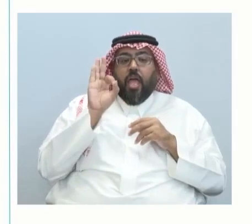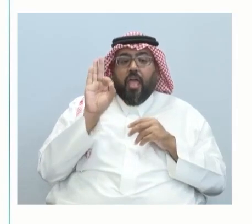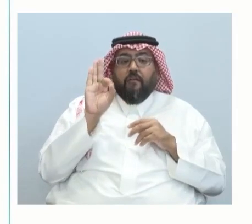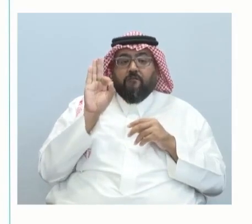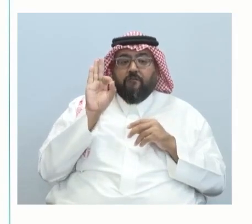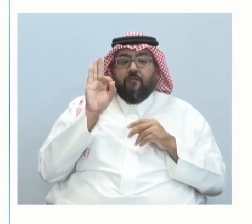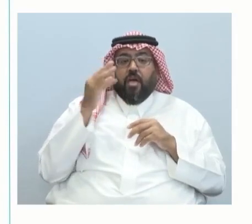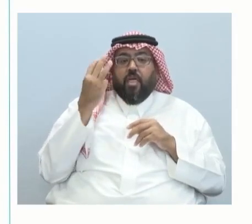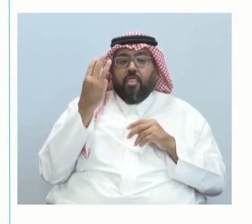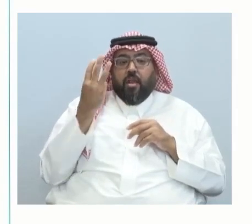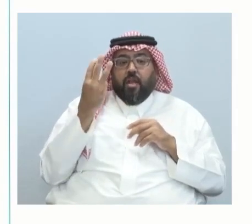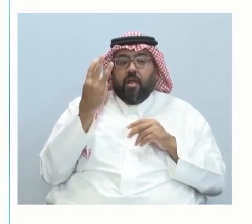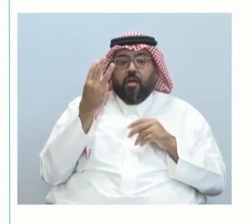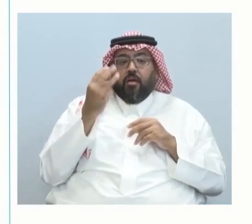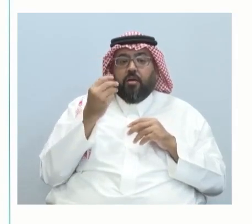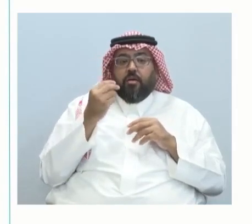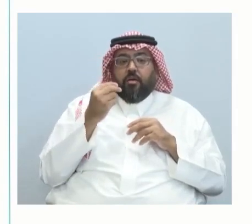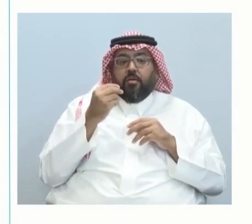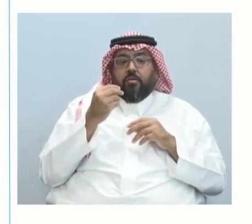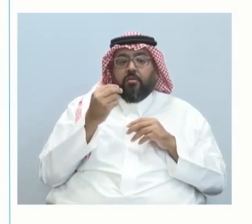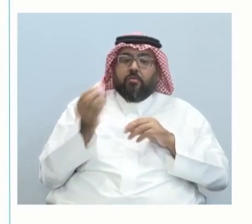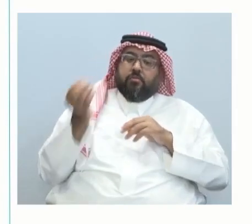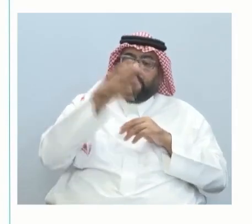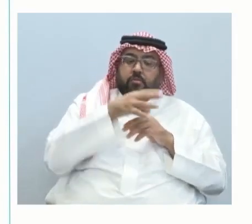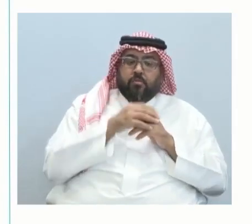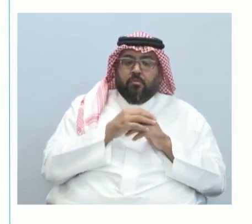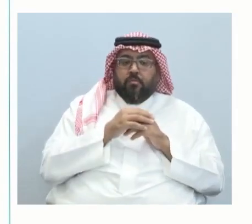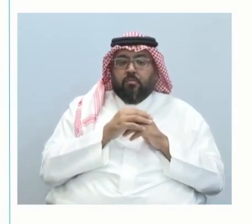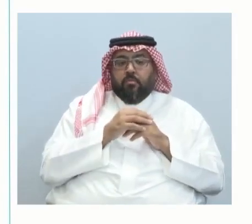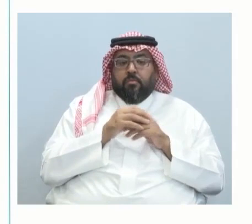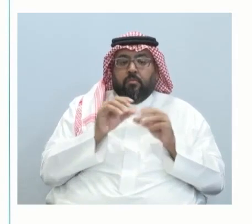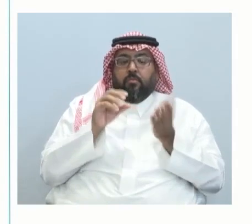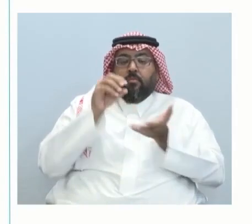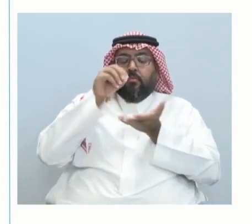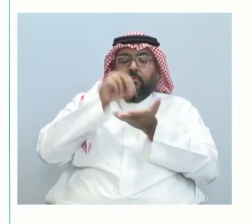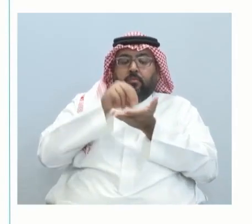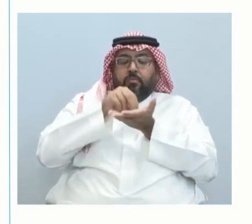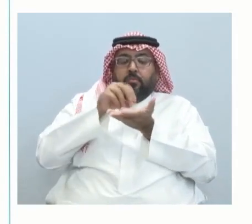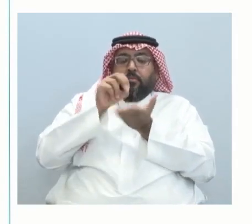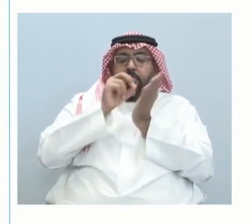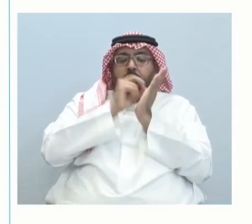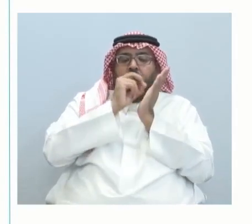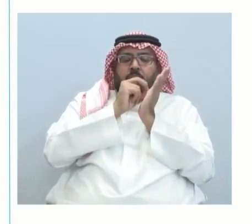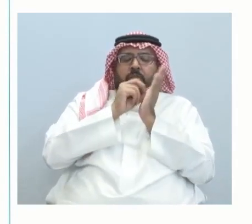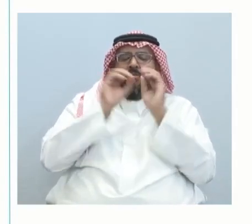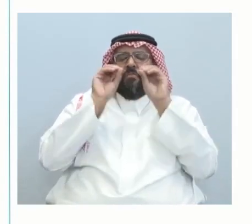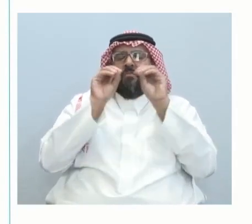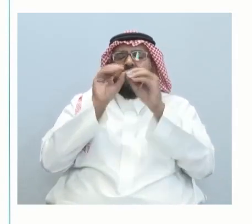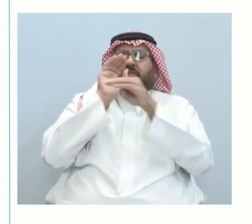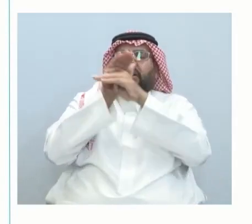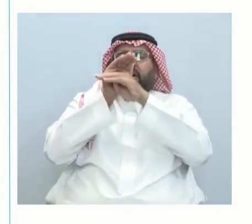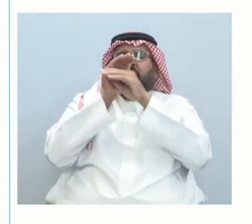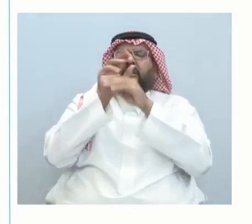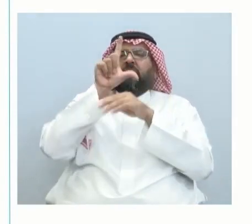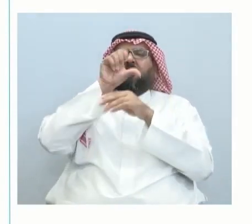زوج من الكترون ما دام يحتوي على زوج من الكترون واعطى اذا هنا يصنف على انه قاعده وهذا ما ذكره مين هذا